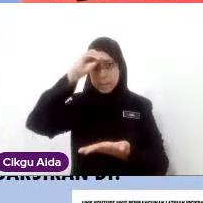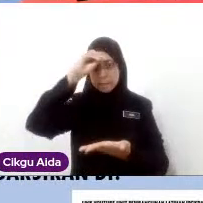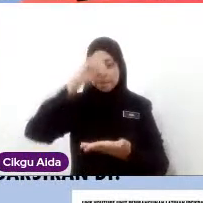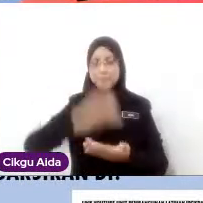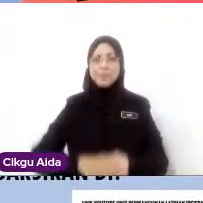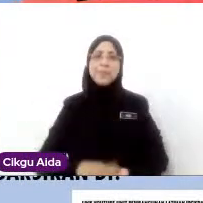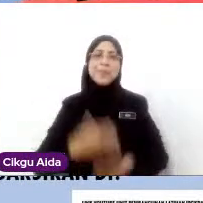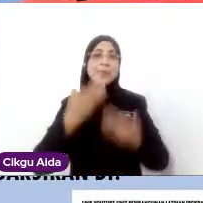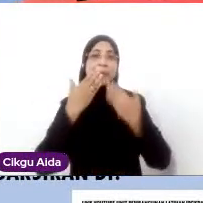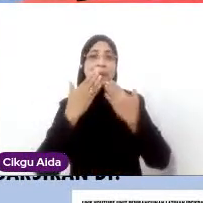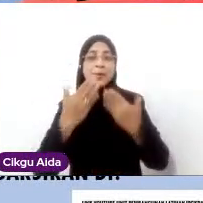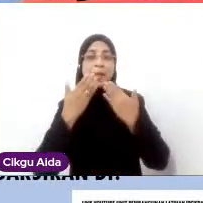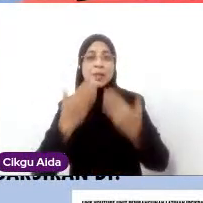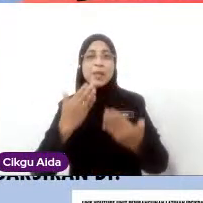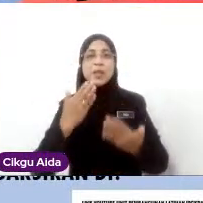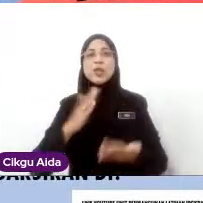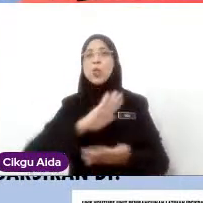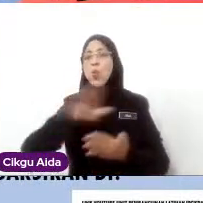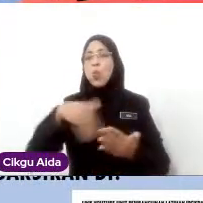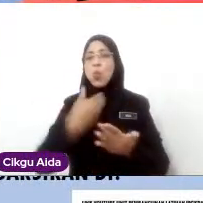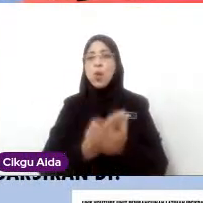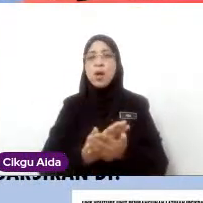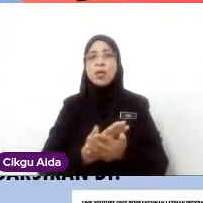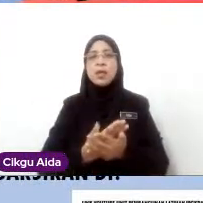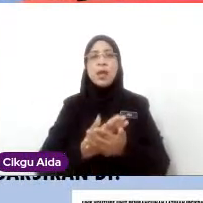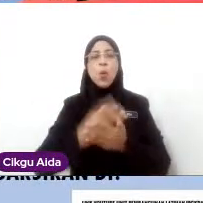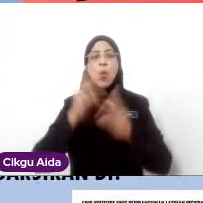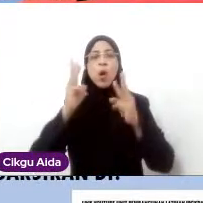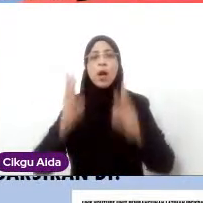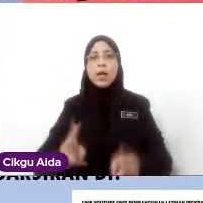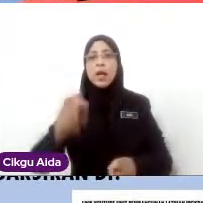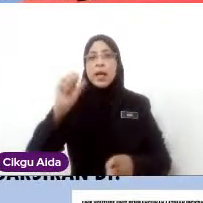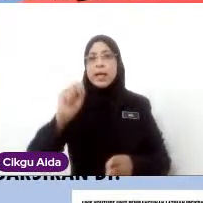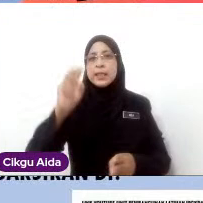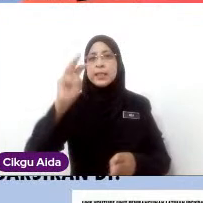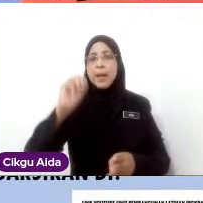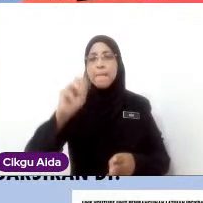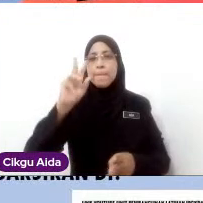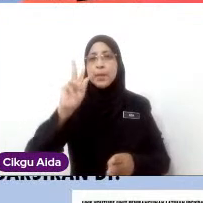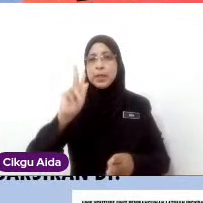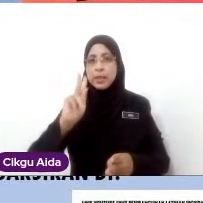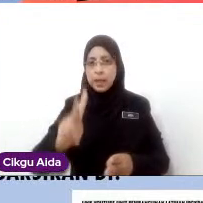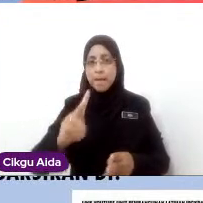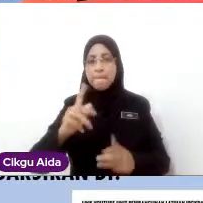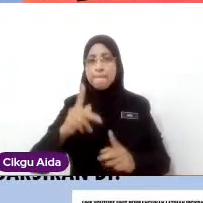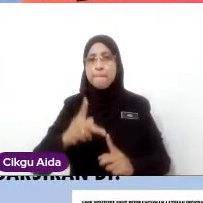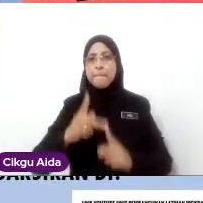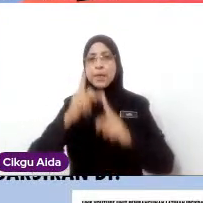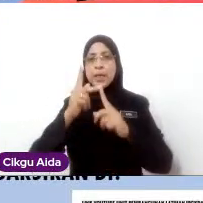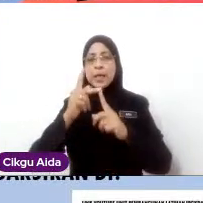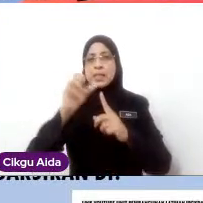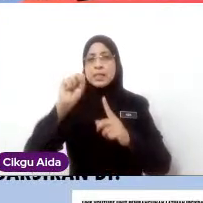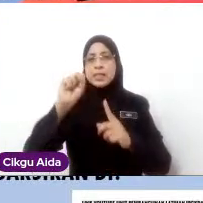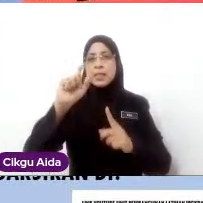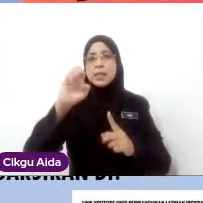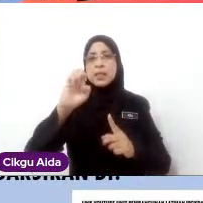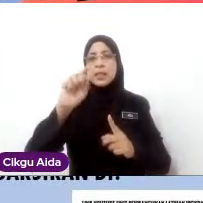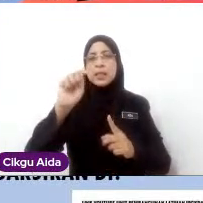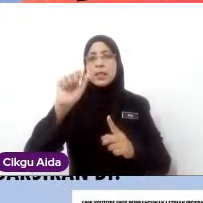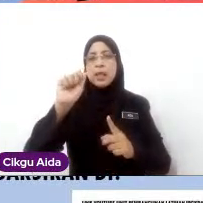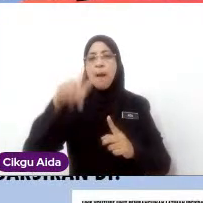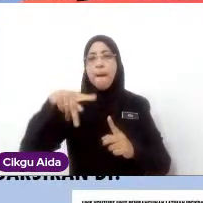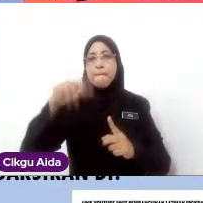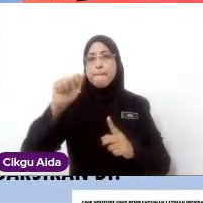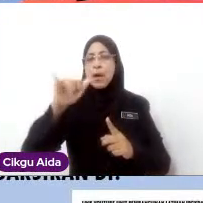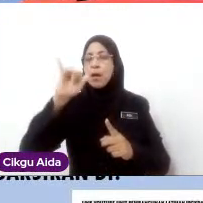semua warga SMK Pendidikan Khas Setapak yang sangat terbaik. Dan juga yang macam saya cakap tadi lah, persekitaran yang baik juga